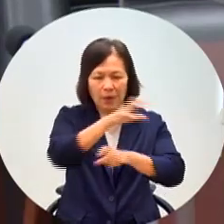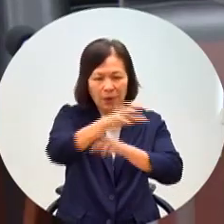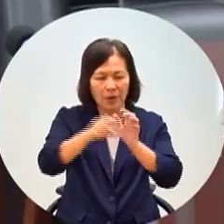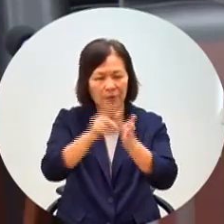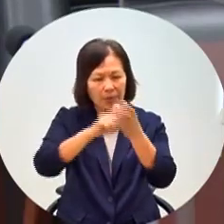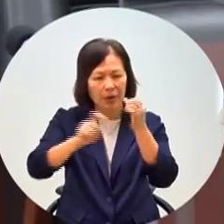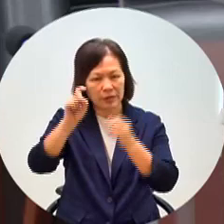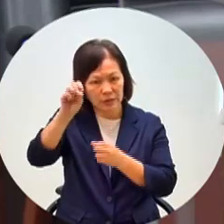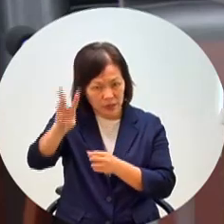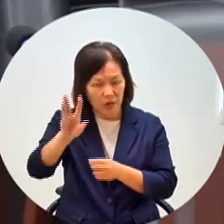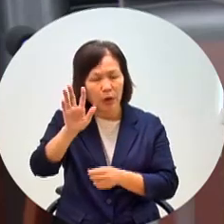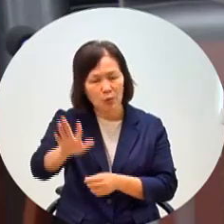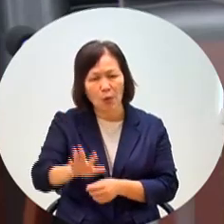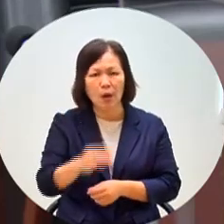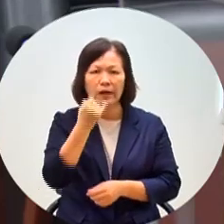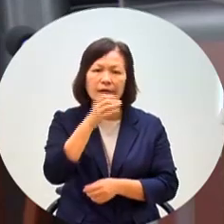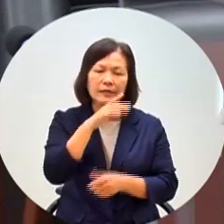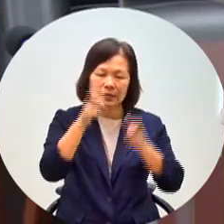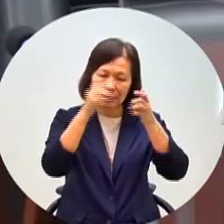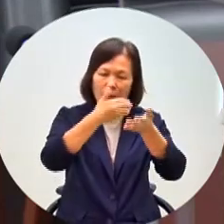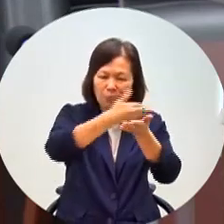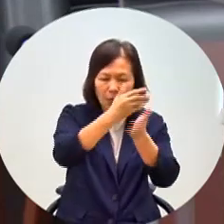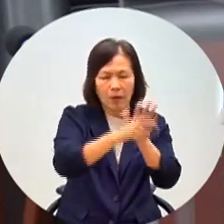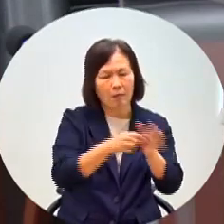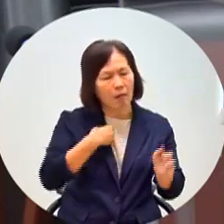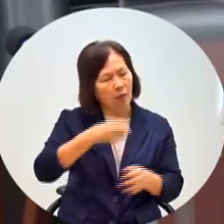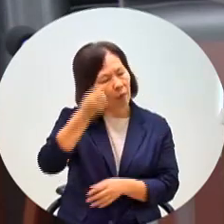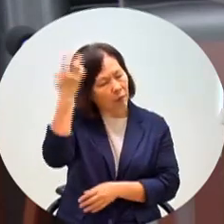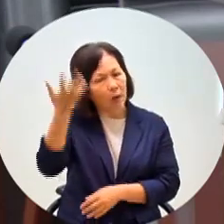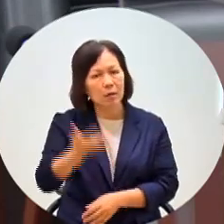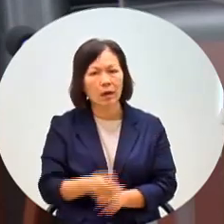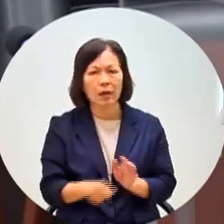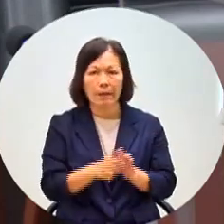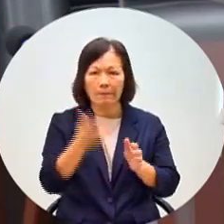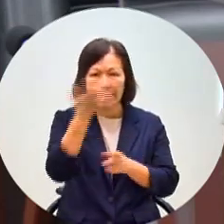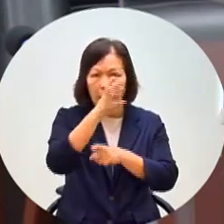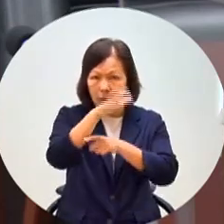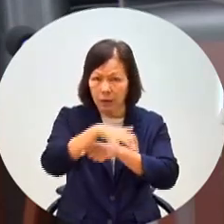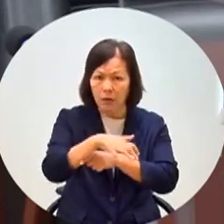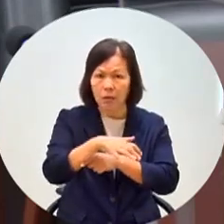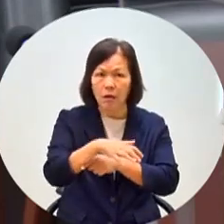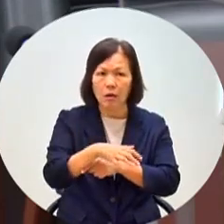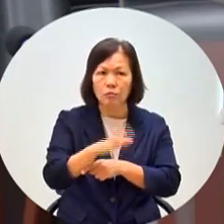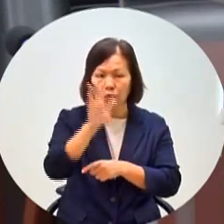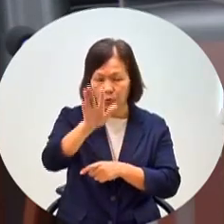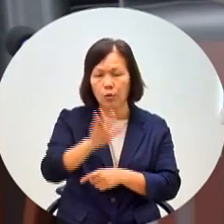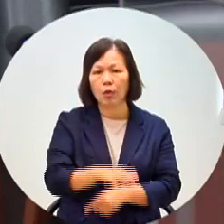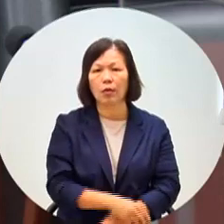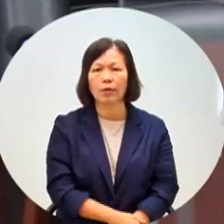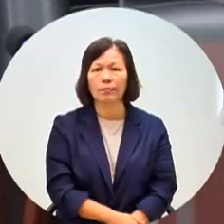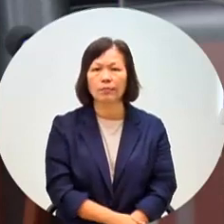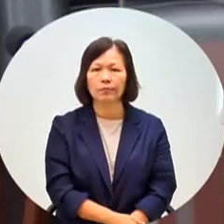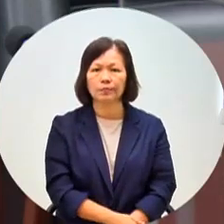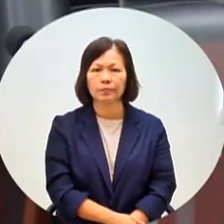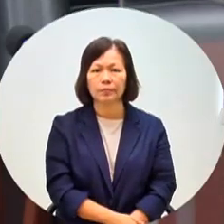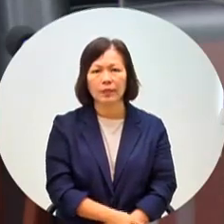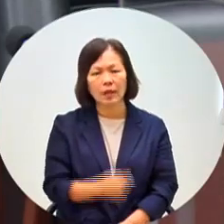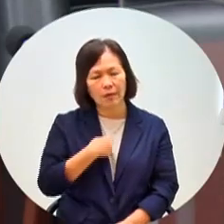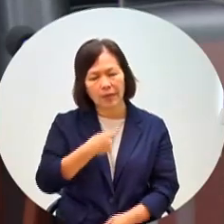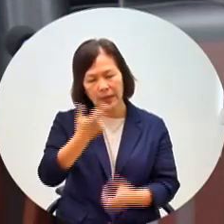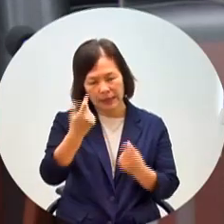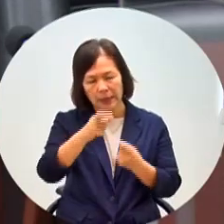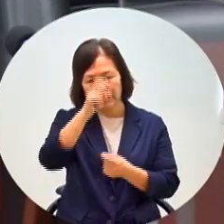中心，但是我们北高雄好像被遗忘了，连美浓都有运动中心。所以我们也希